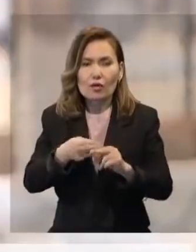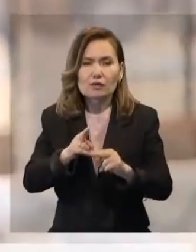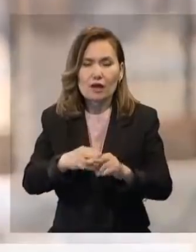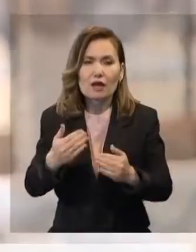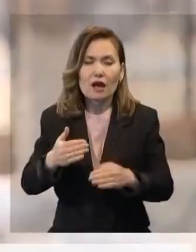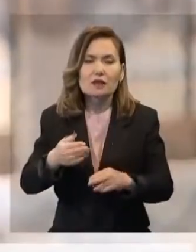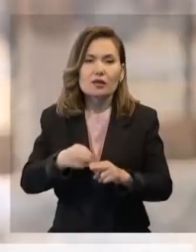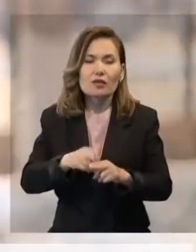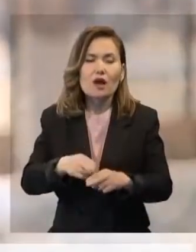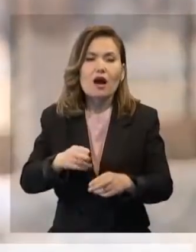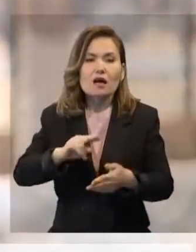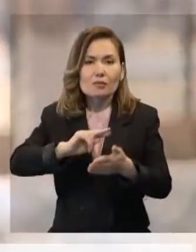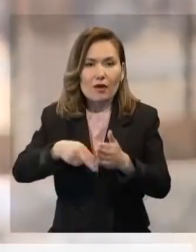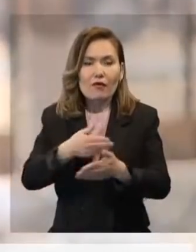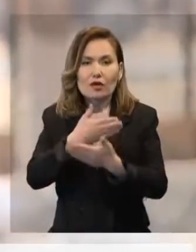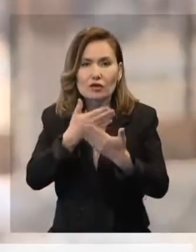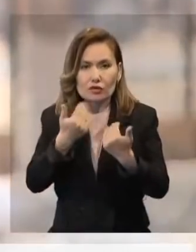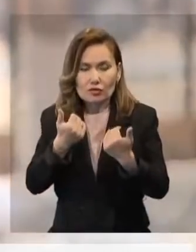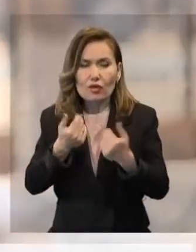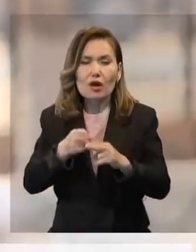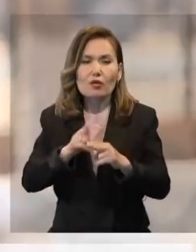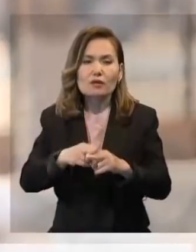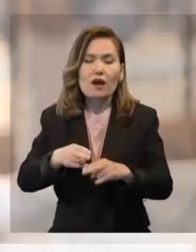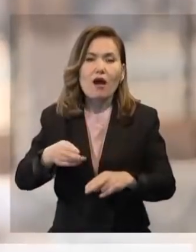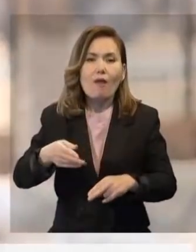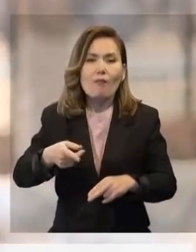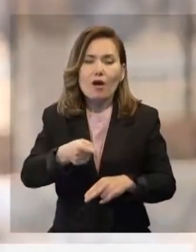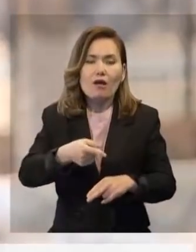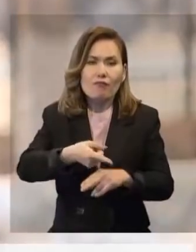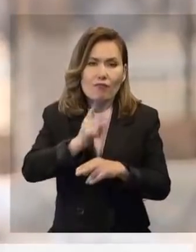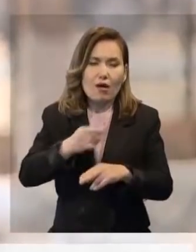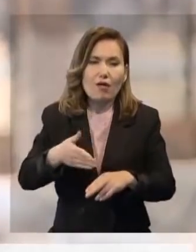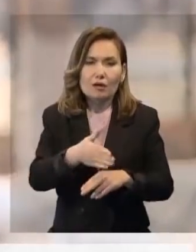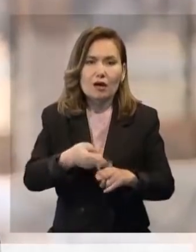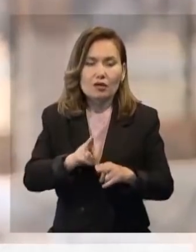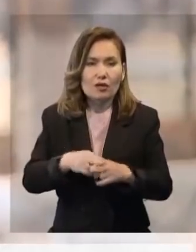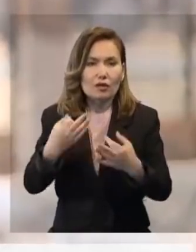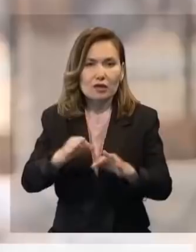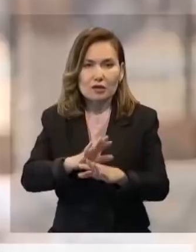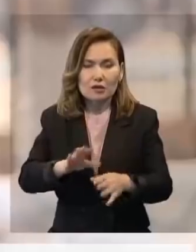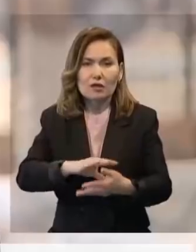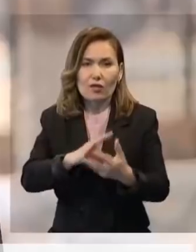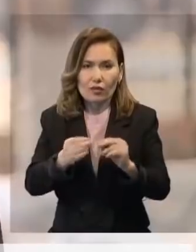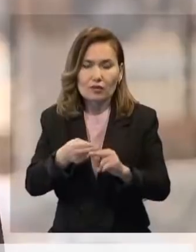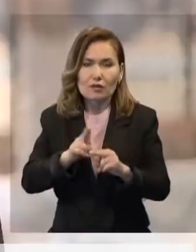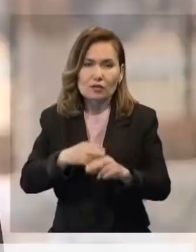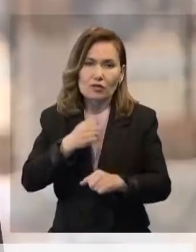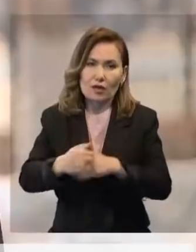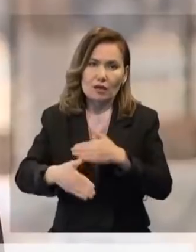рұқсат берілмейді. Егер ұсталып жатса, алғашқыда айыппұл салынады, одан кейін арадағы келісім шарт бұзылады. Мағауия